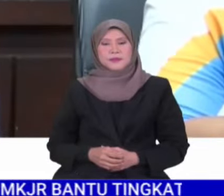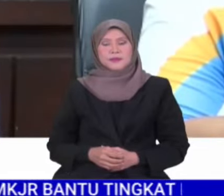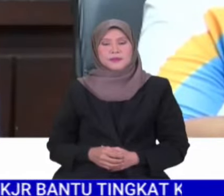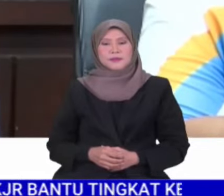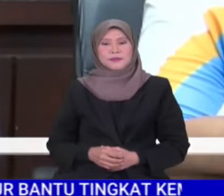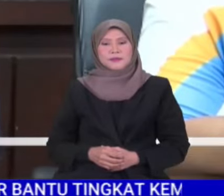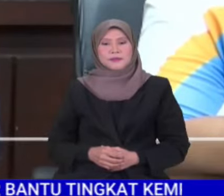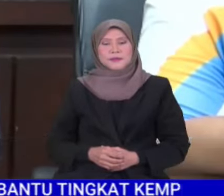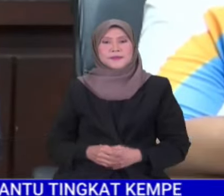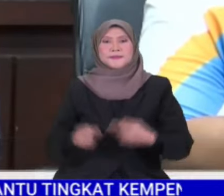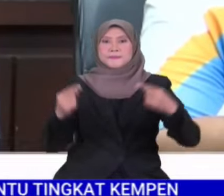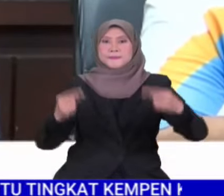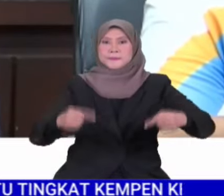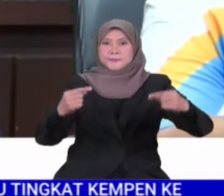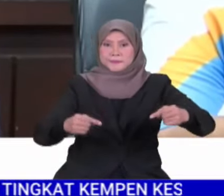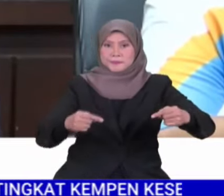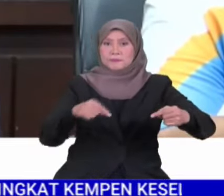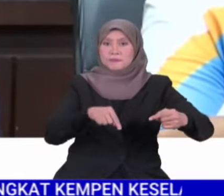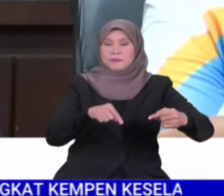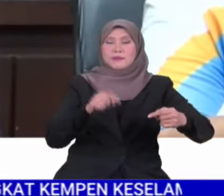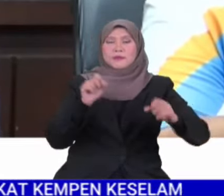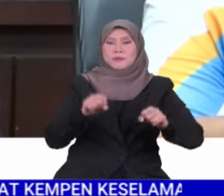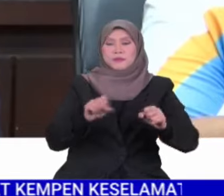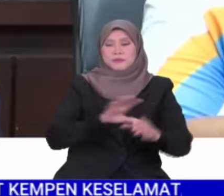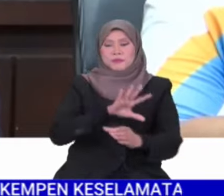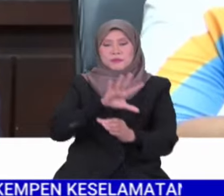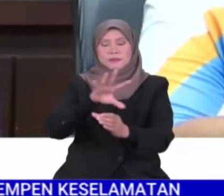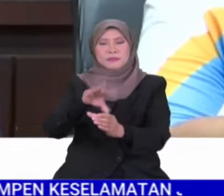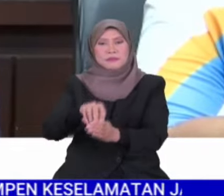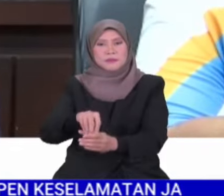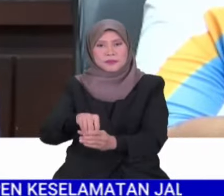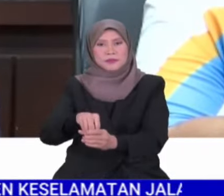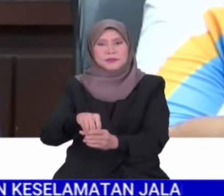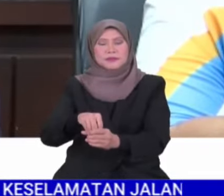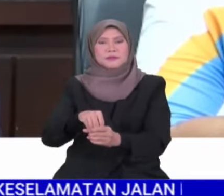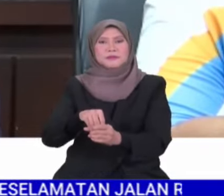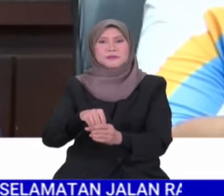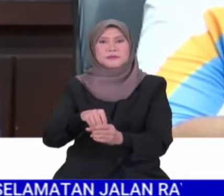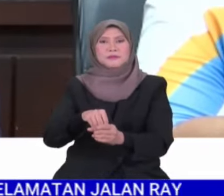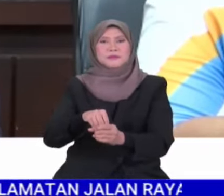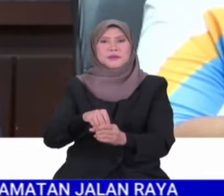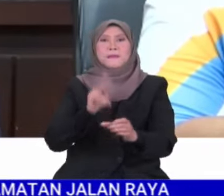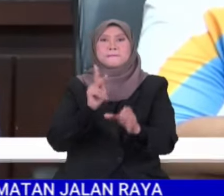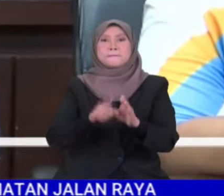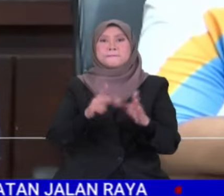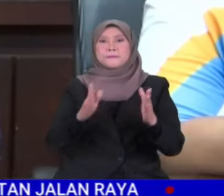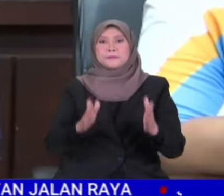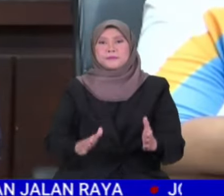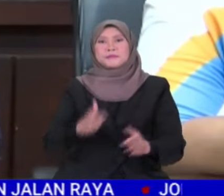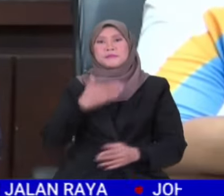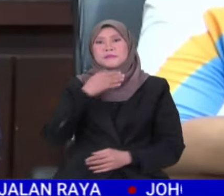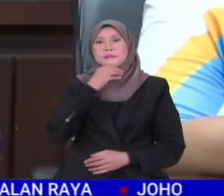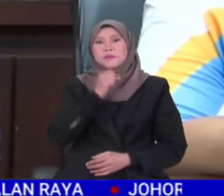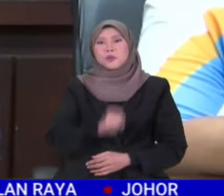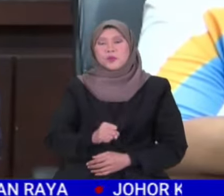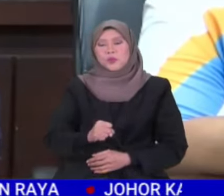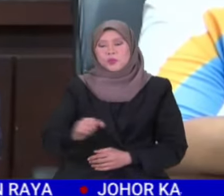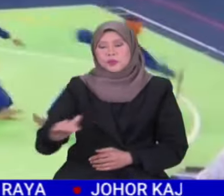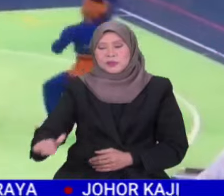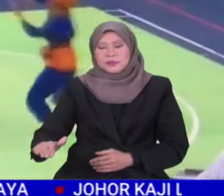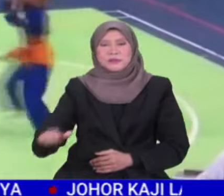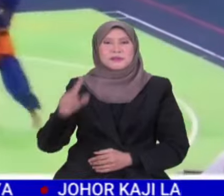Dengan adanya kejohanan ini, kita akan dapat melibatkan penyertaan daripada umur yang paling celik lah,